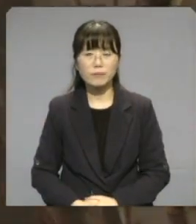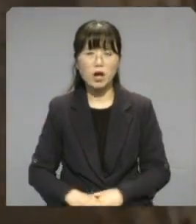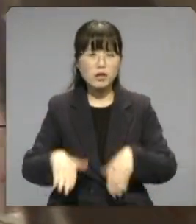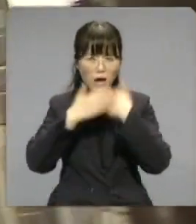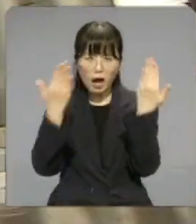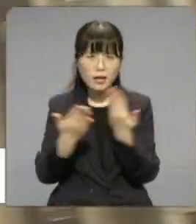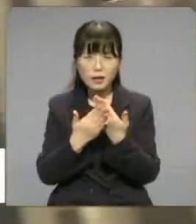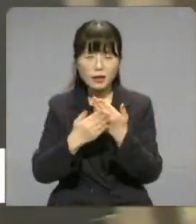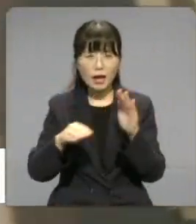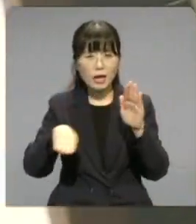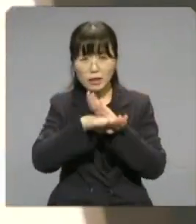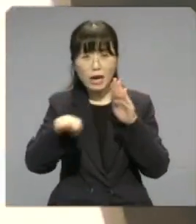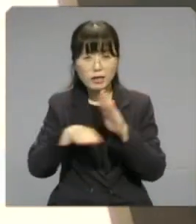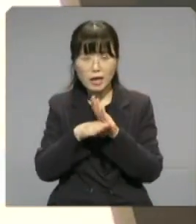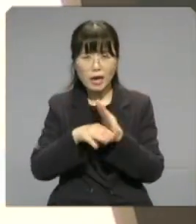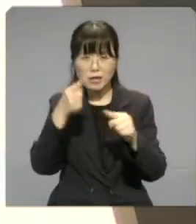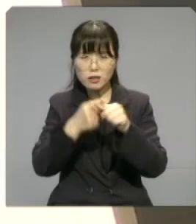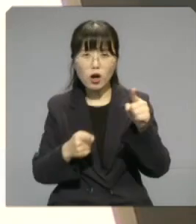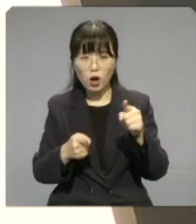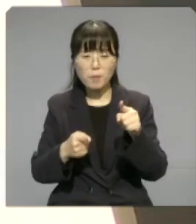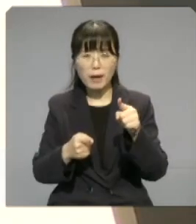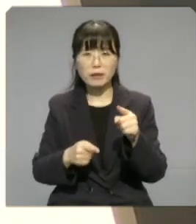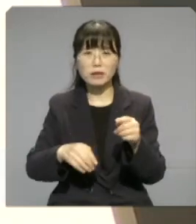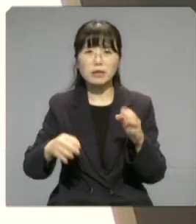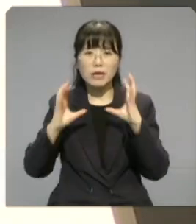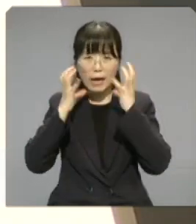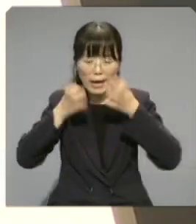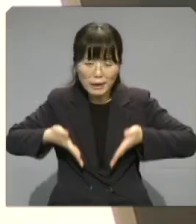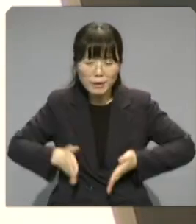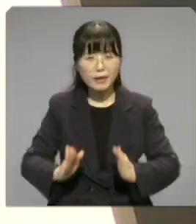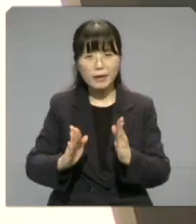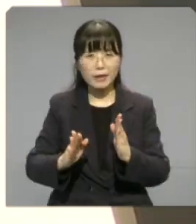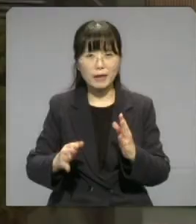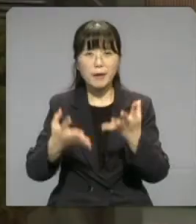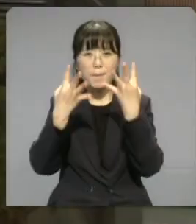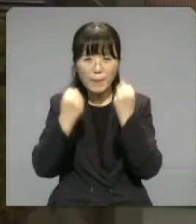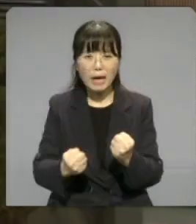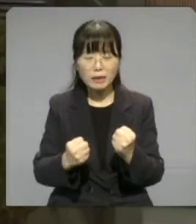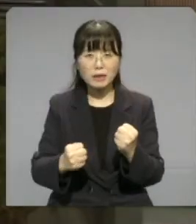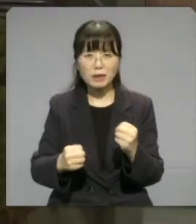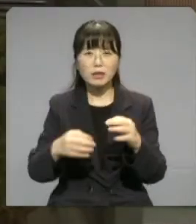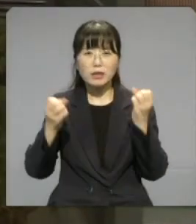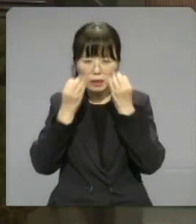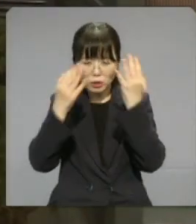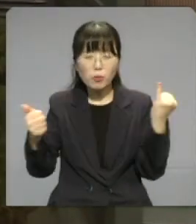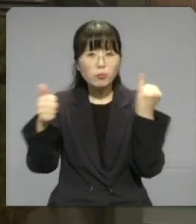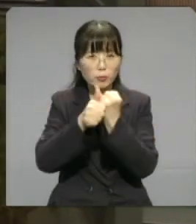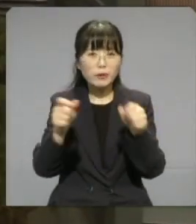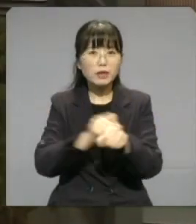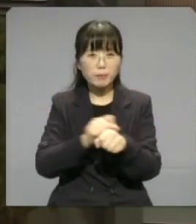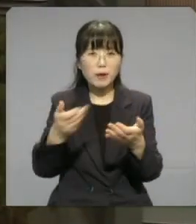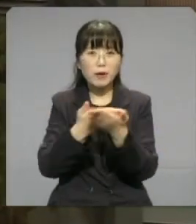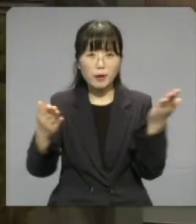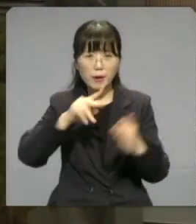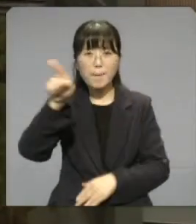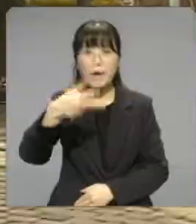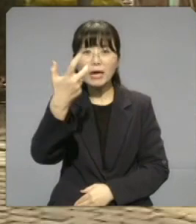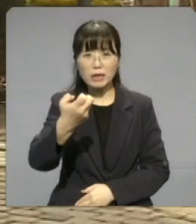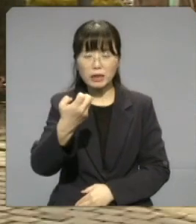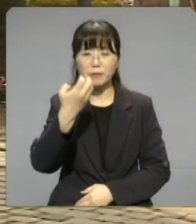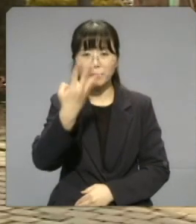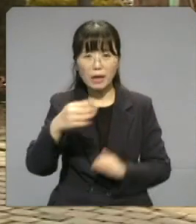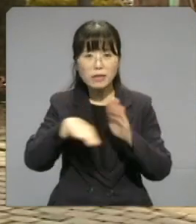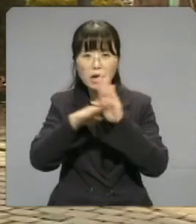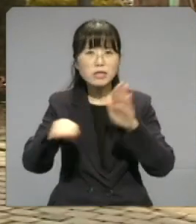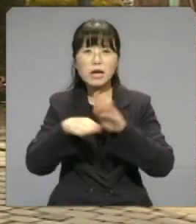전체 세대의 절반을 다자녀 가구와 신혼부부 등에게 특별 공급하는 등 174세대